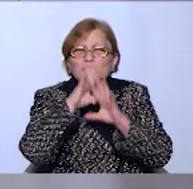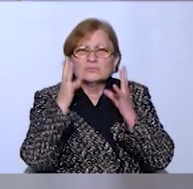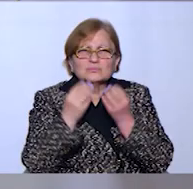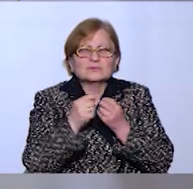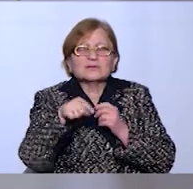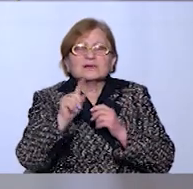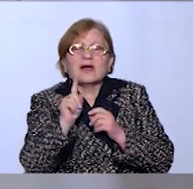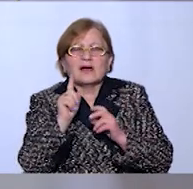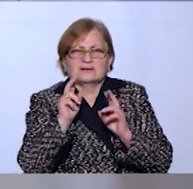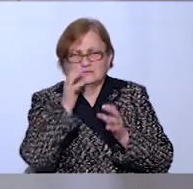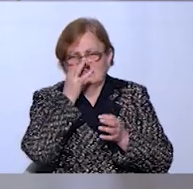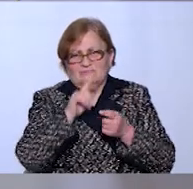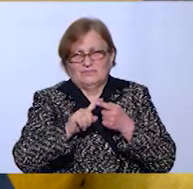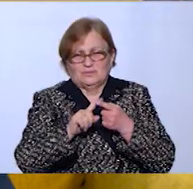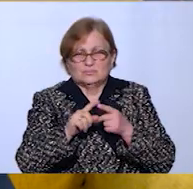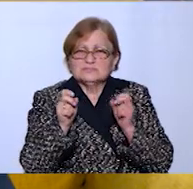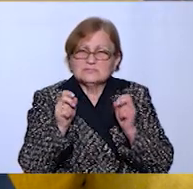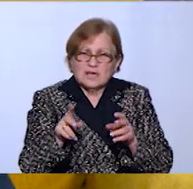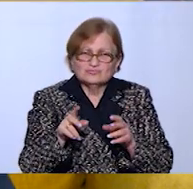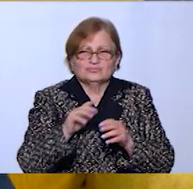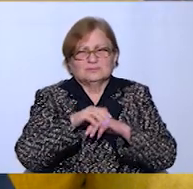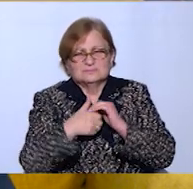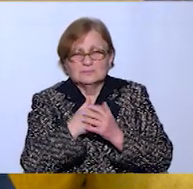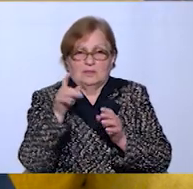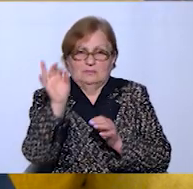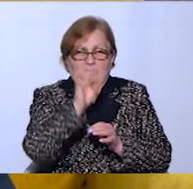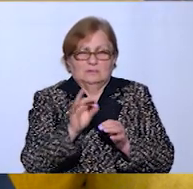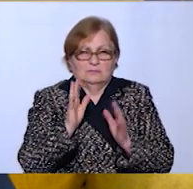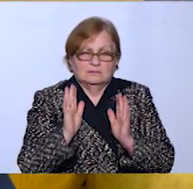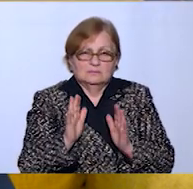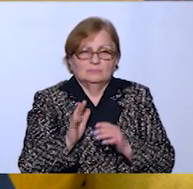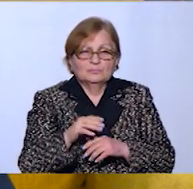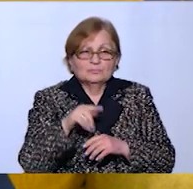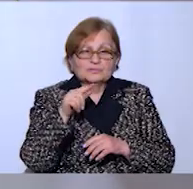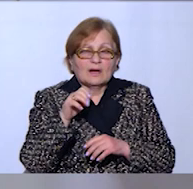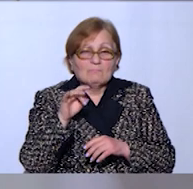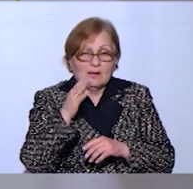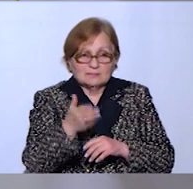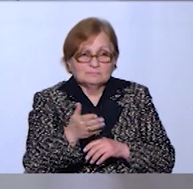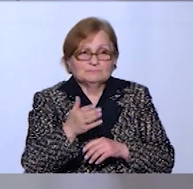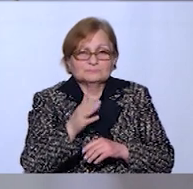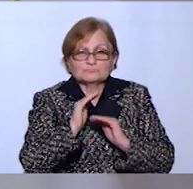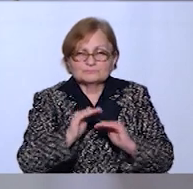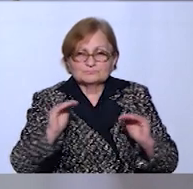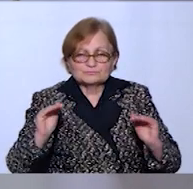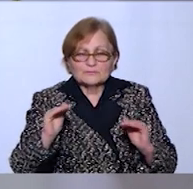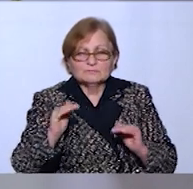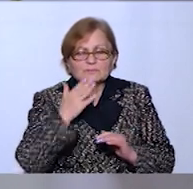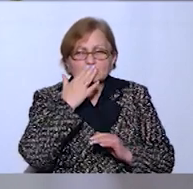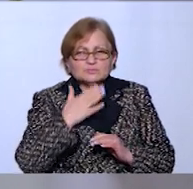მართვა მშობლებში ეს არის ყველაზე მნიშვნელოვანი, რომ შეძლო შენს შვილს, რომელსაც შეიძლება აქვს